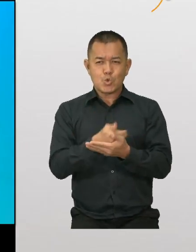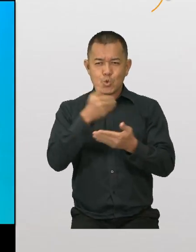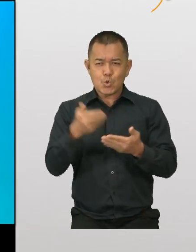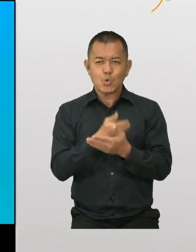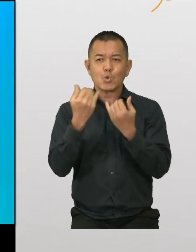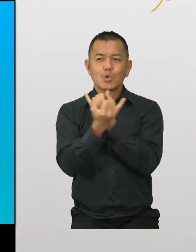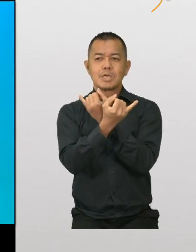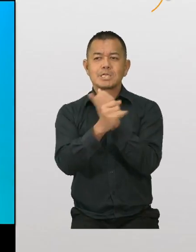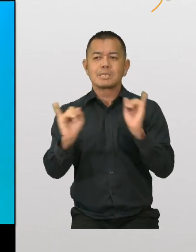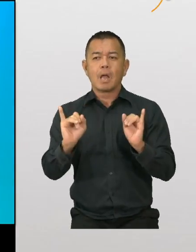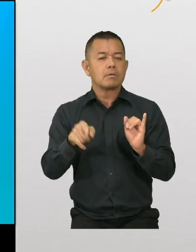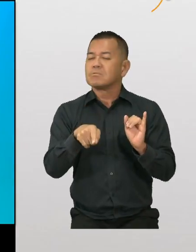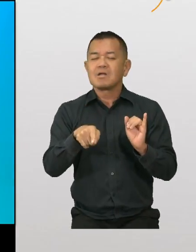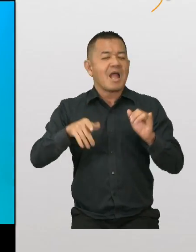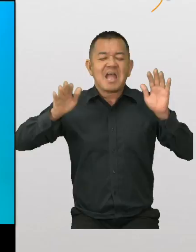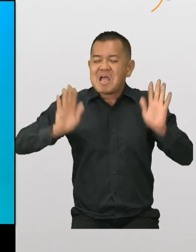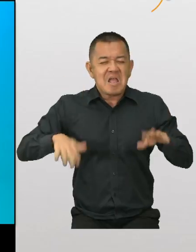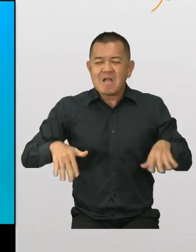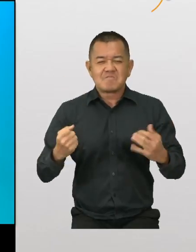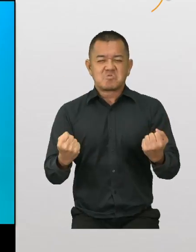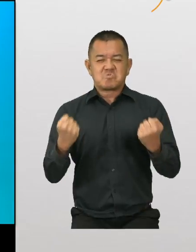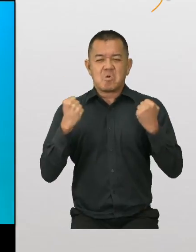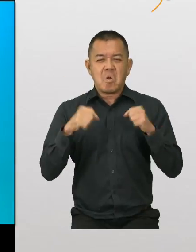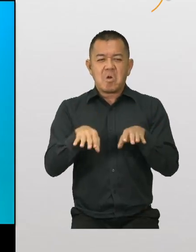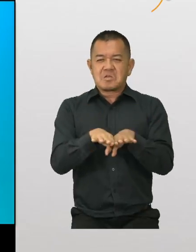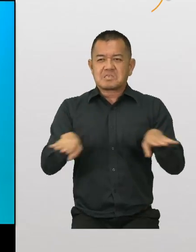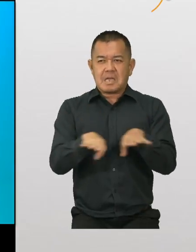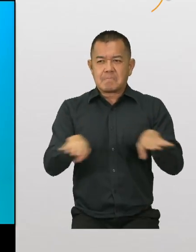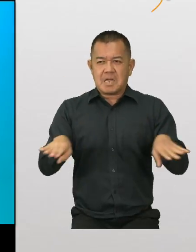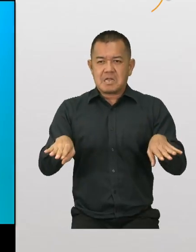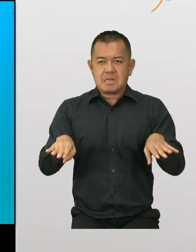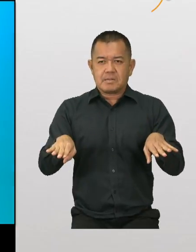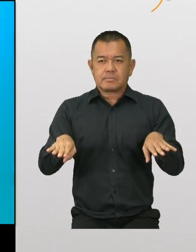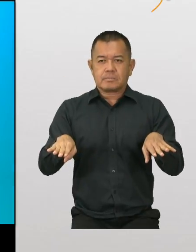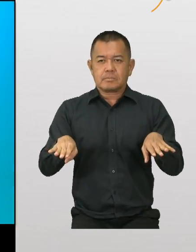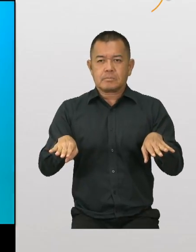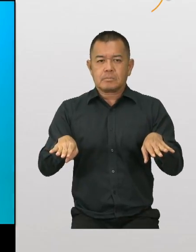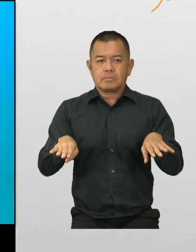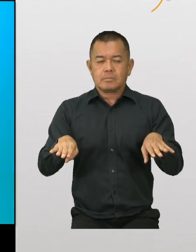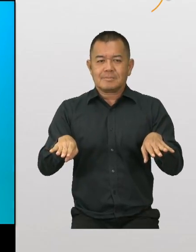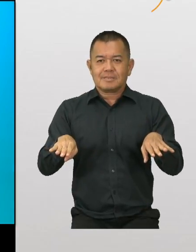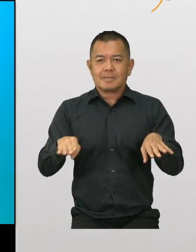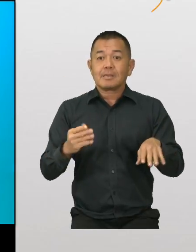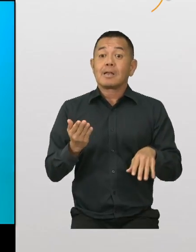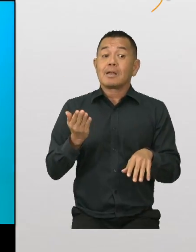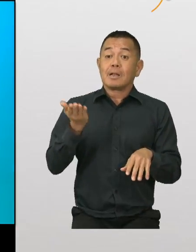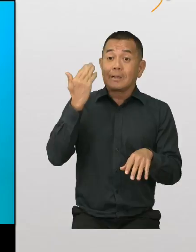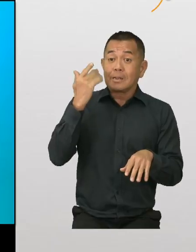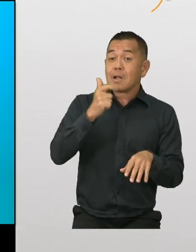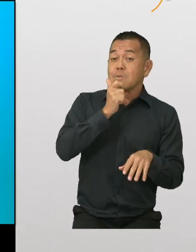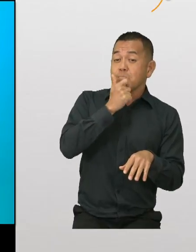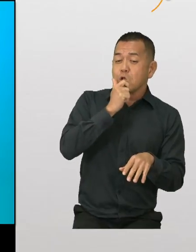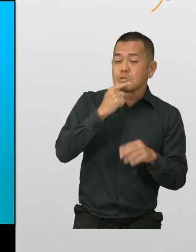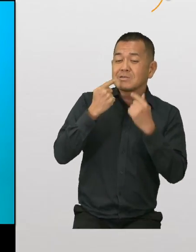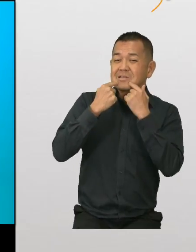站 do, 稳脚跟。 and we were not yet on a stable 英国一 footing. 突然宣布会提早在1971年之 The 前 British announced 从我国撤 unexpectedly that they would withdraw